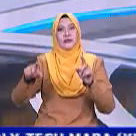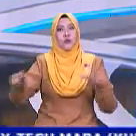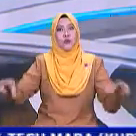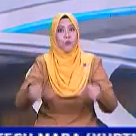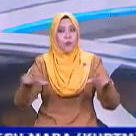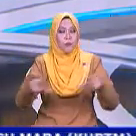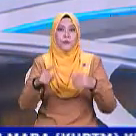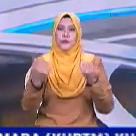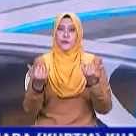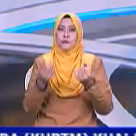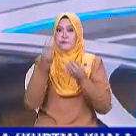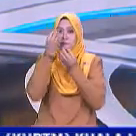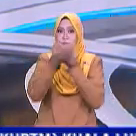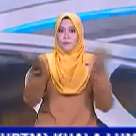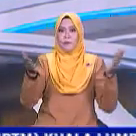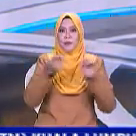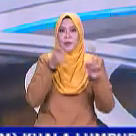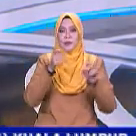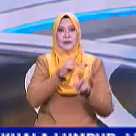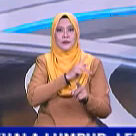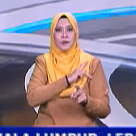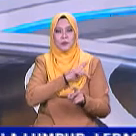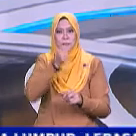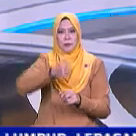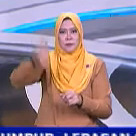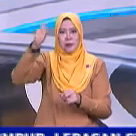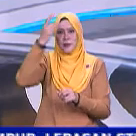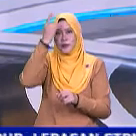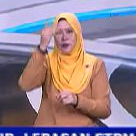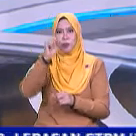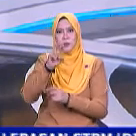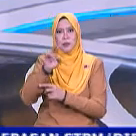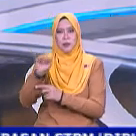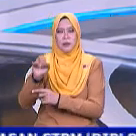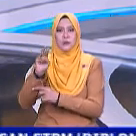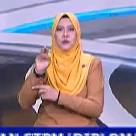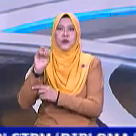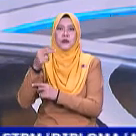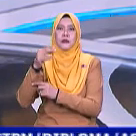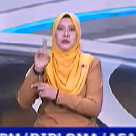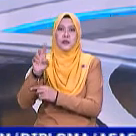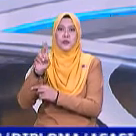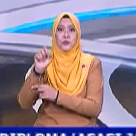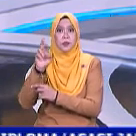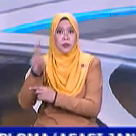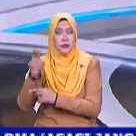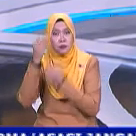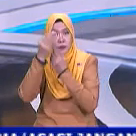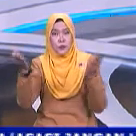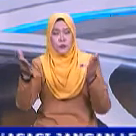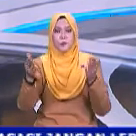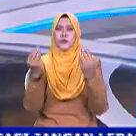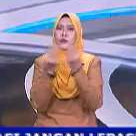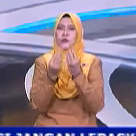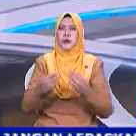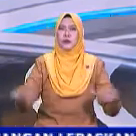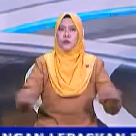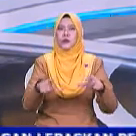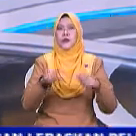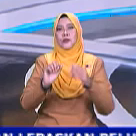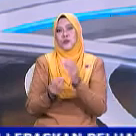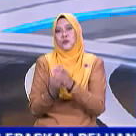pelombongan. Menerusi kenyataan, Ketua Perangkawan Dato' Sri Dr. Mohd Uzair Mahidin maklumkan indeks pelombongan